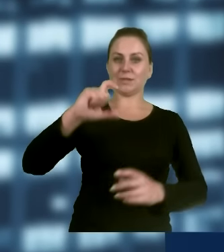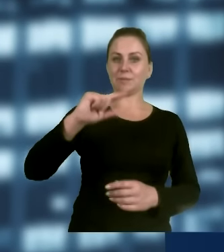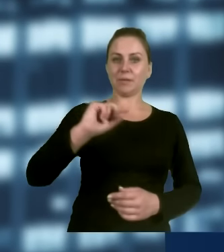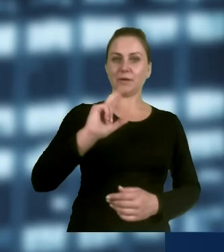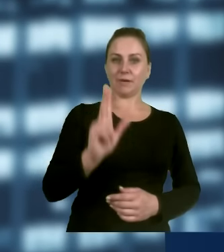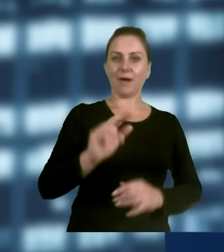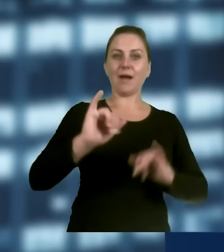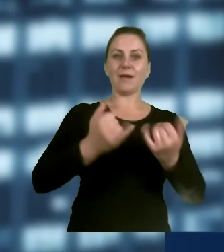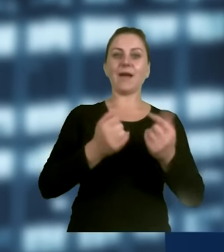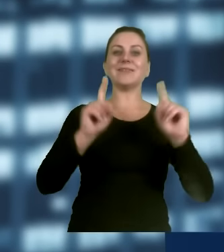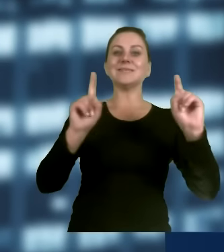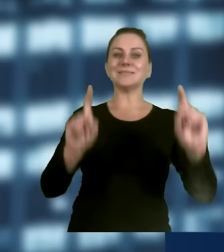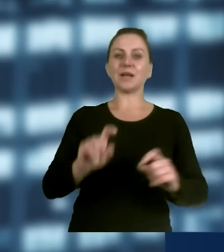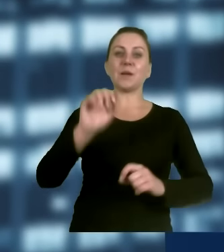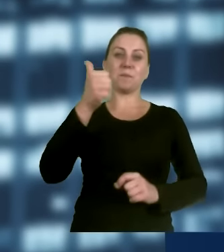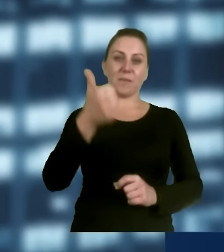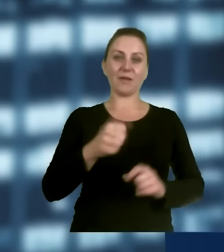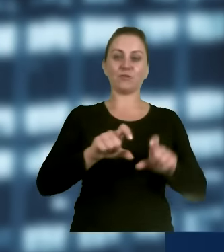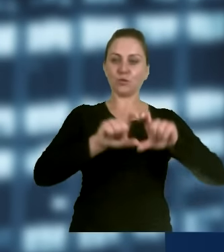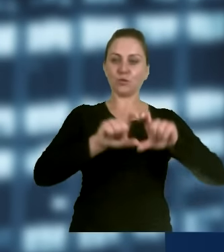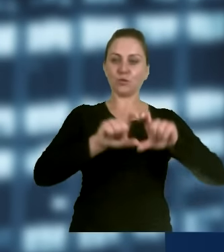pierwszy blok elektrowni atomowej.